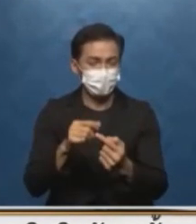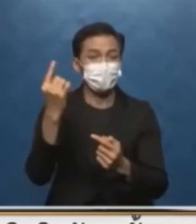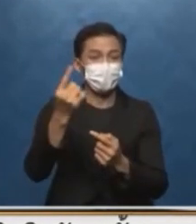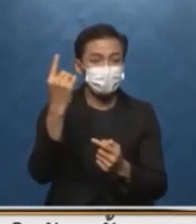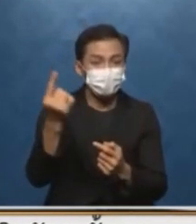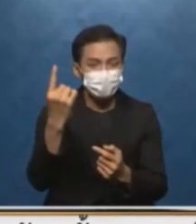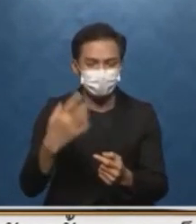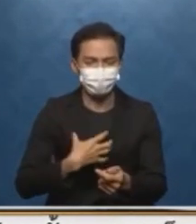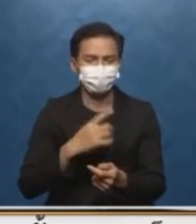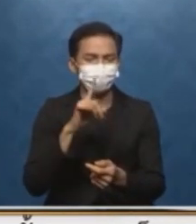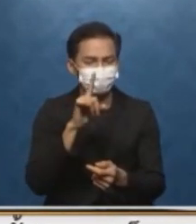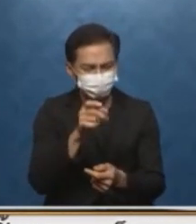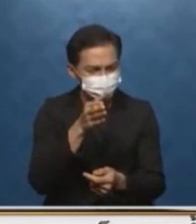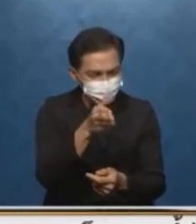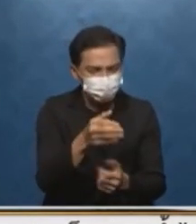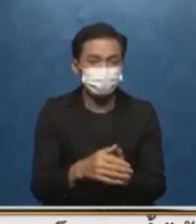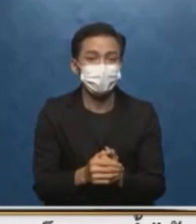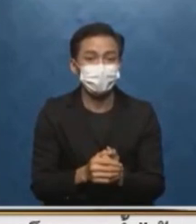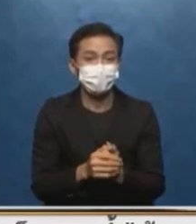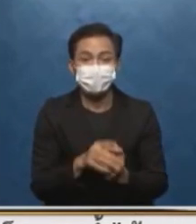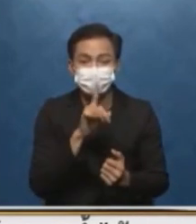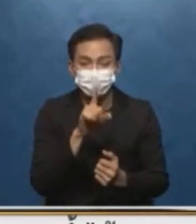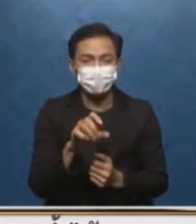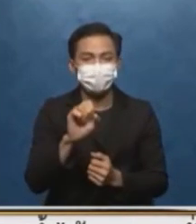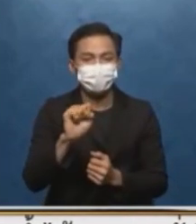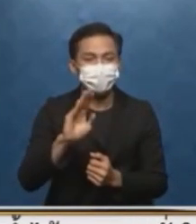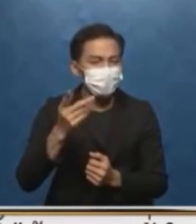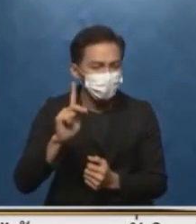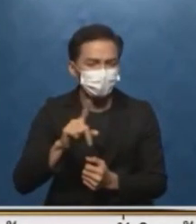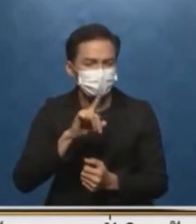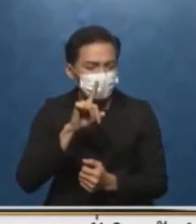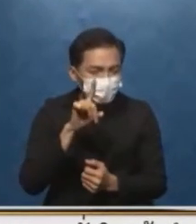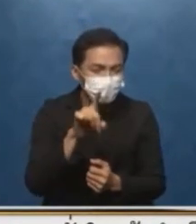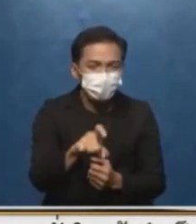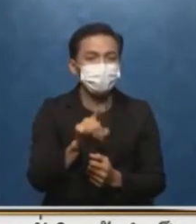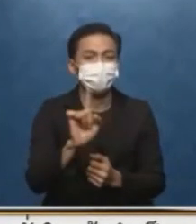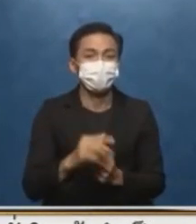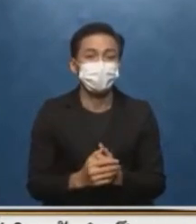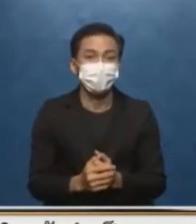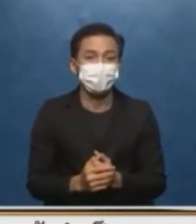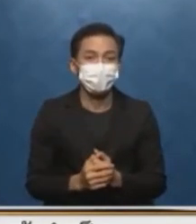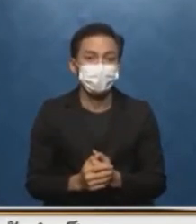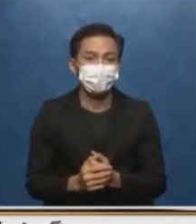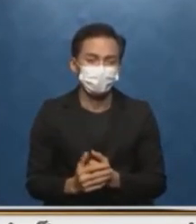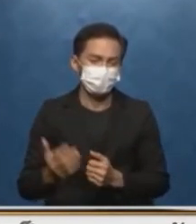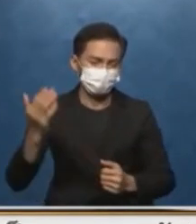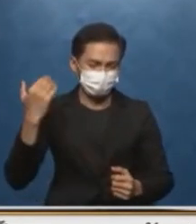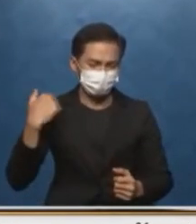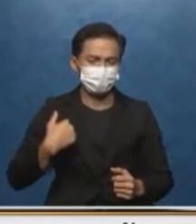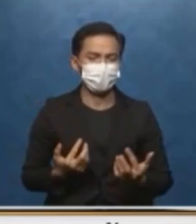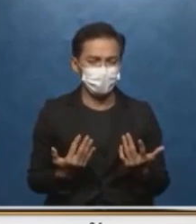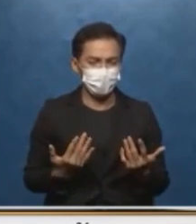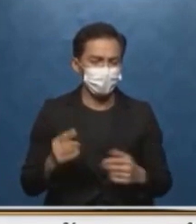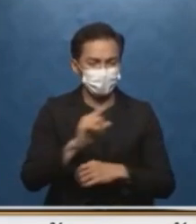ามกับท่านนายกรัฐมนตรีอยากจะถามสบคดังๆว่าวันนั้นวันที่เขารอคอยจะมาถึง